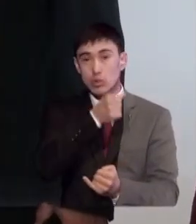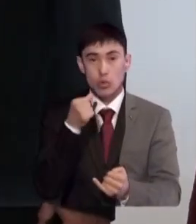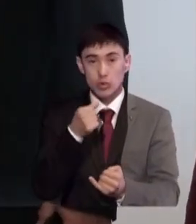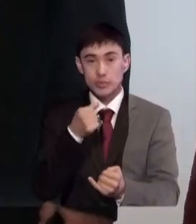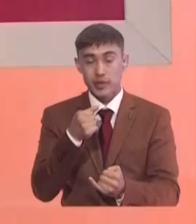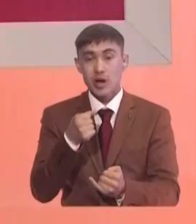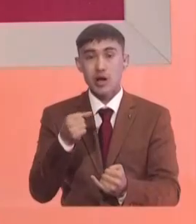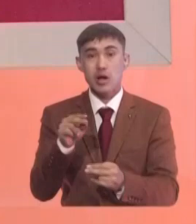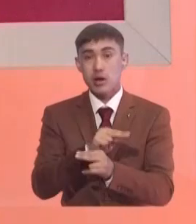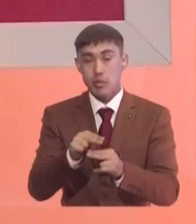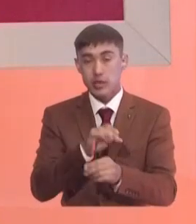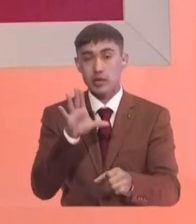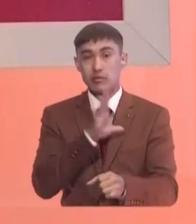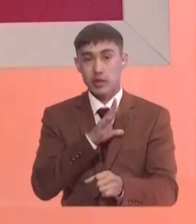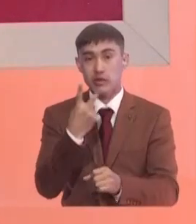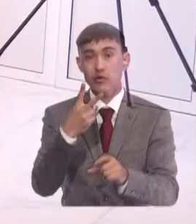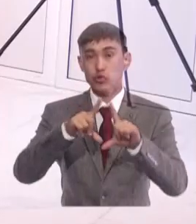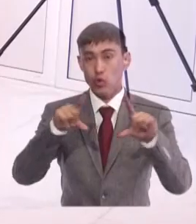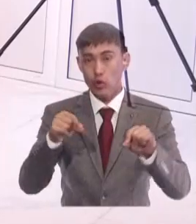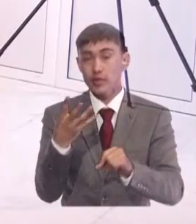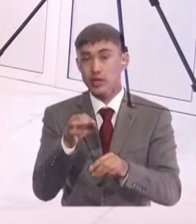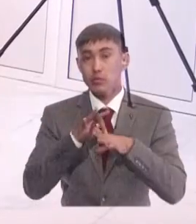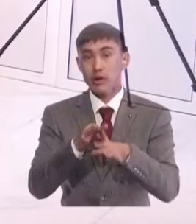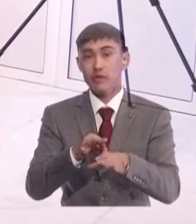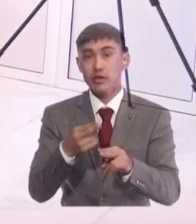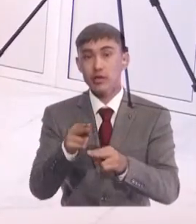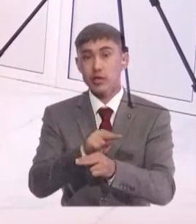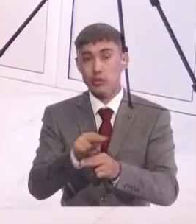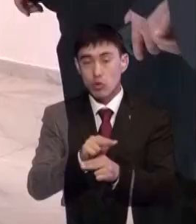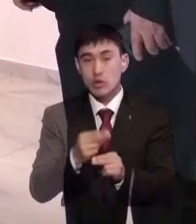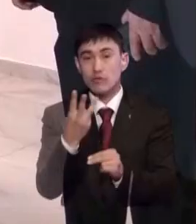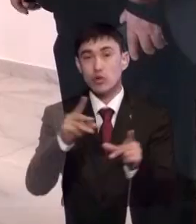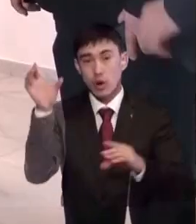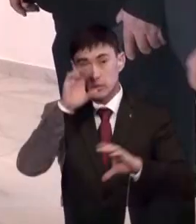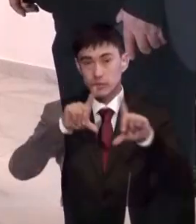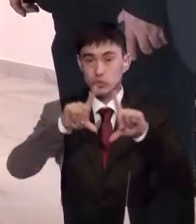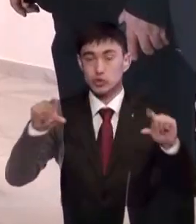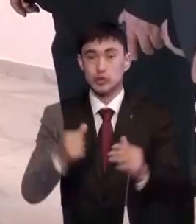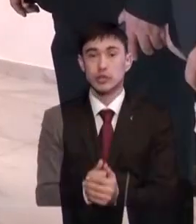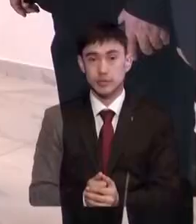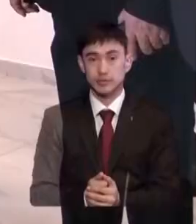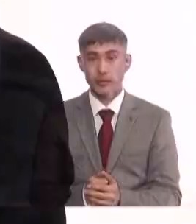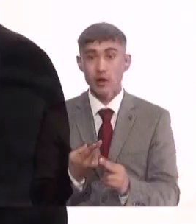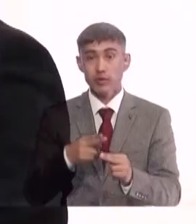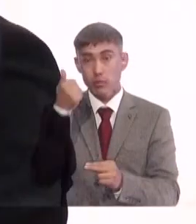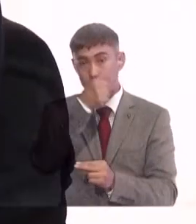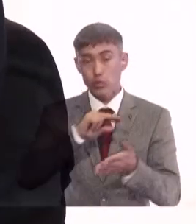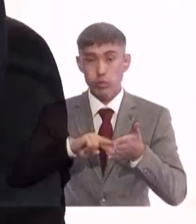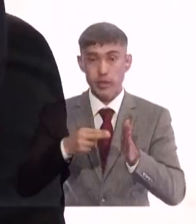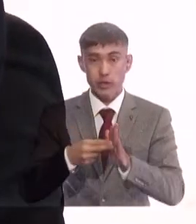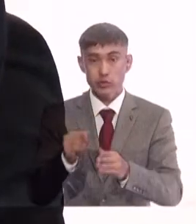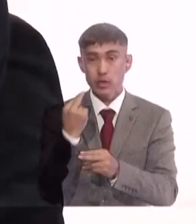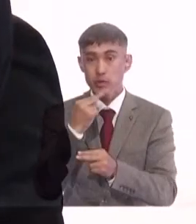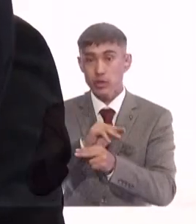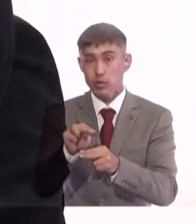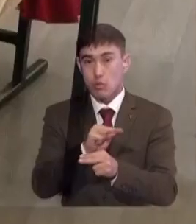районе капитально отремонтированы две школы, а также проведен текущий ремонт в трех образовательных учреждениях. А в этом году планируется